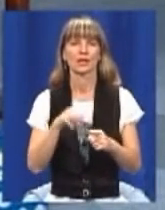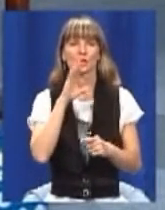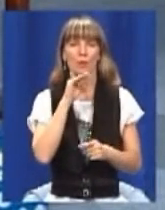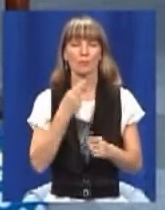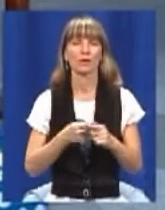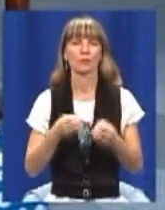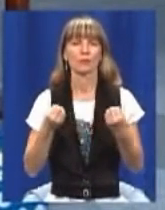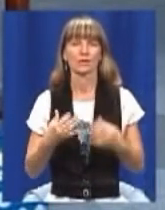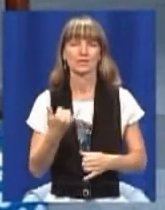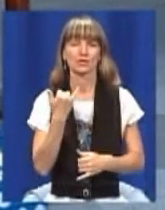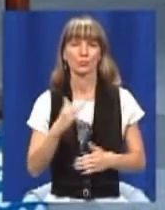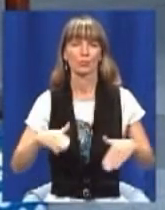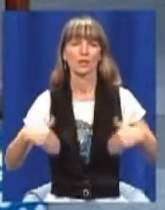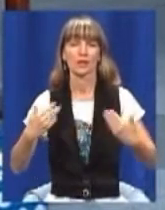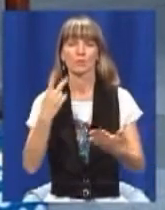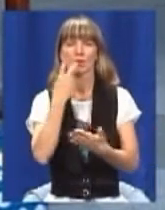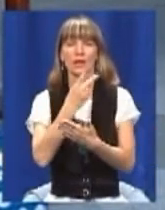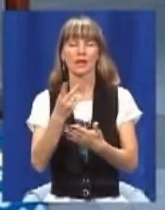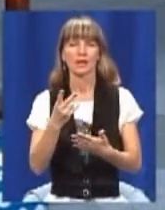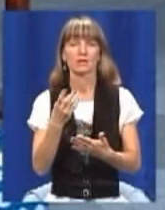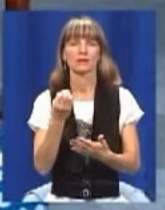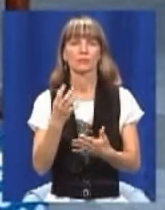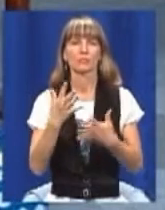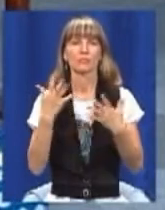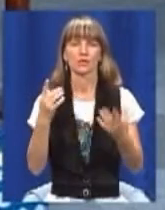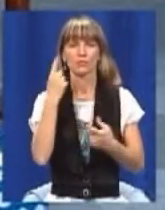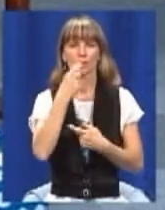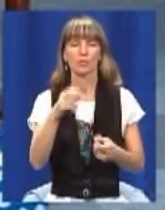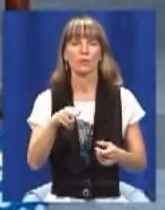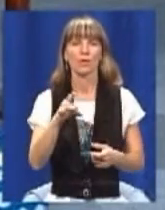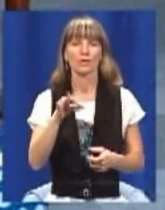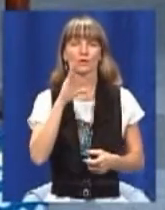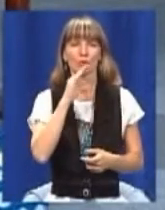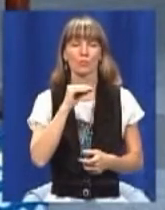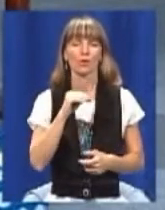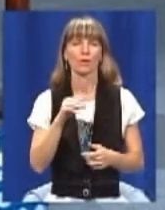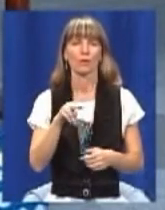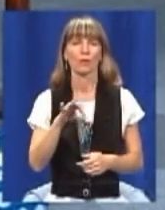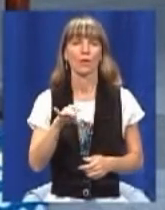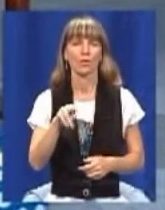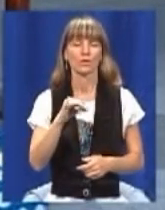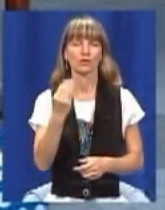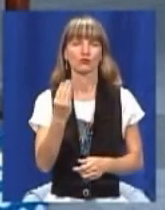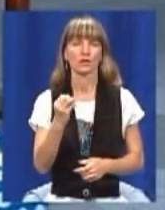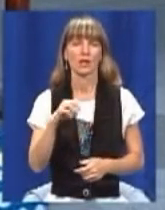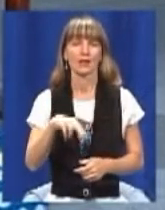Тому просто зараз пропонуємо вам переглянути дещо більше інформації про собаку породи Шелті.